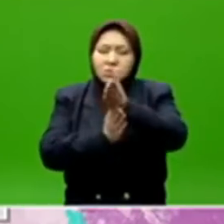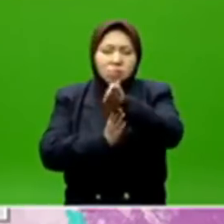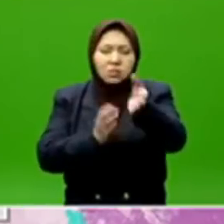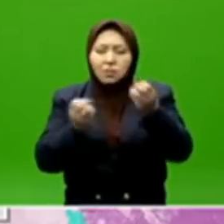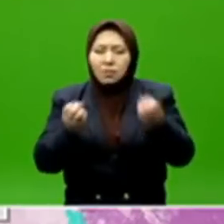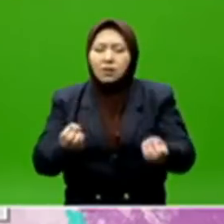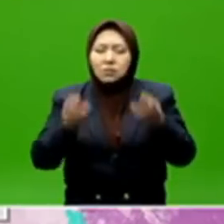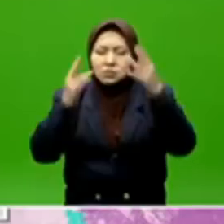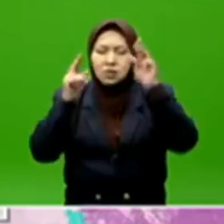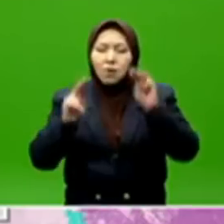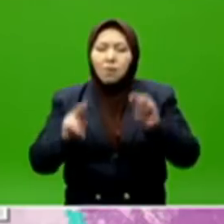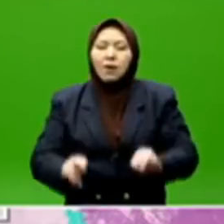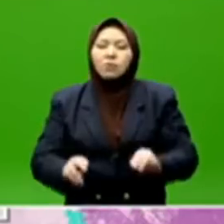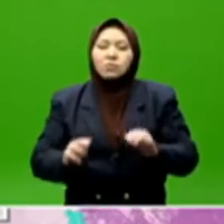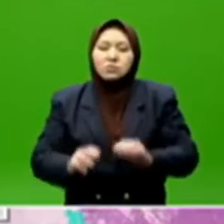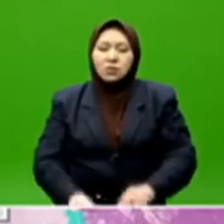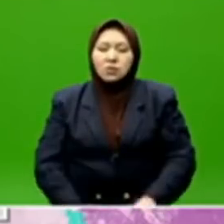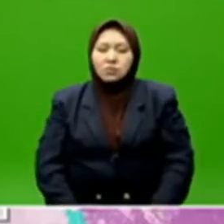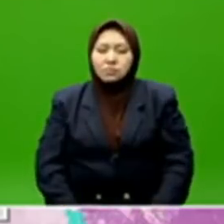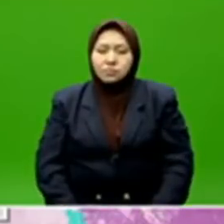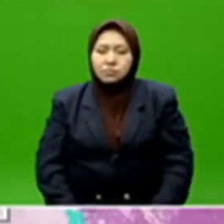مني